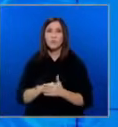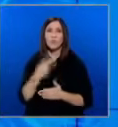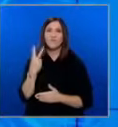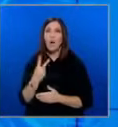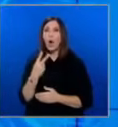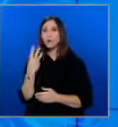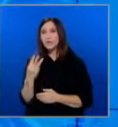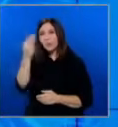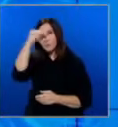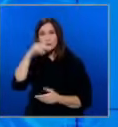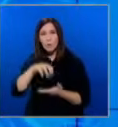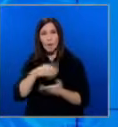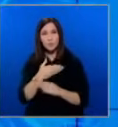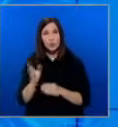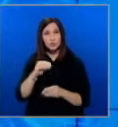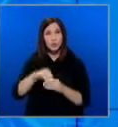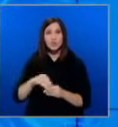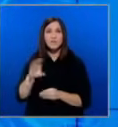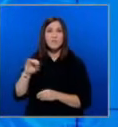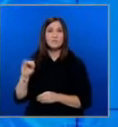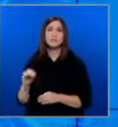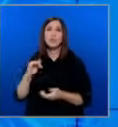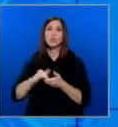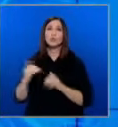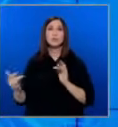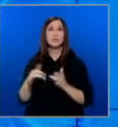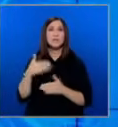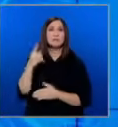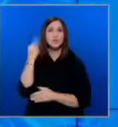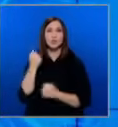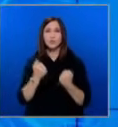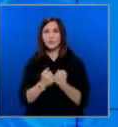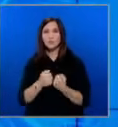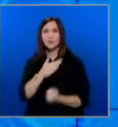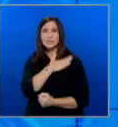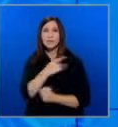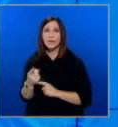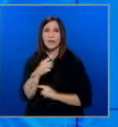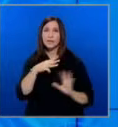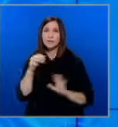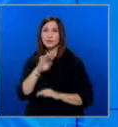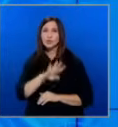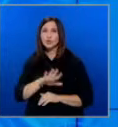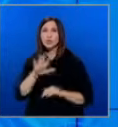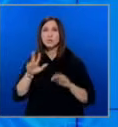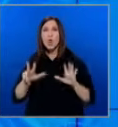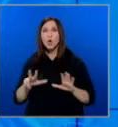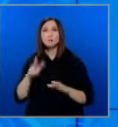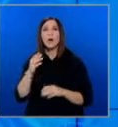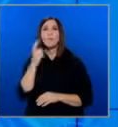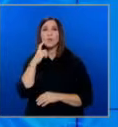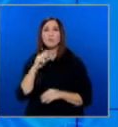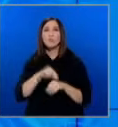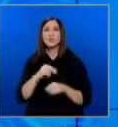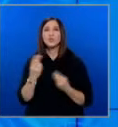Футбол. Два от трите български отбора продължават участието си в европейските клубни турнири след вчерашните мачове. ЦСКА 1948 и Ботев Пловдив